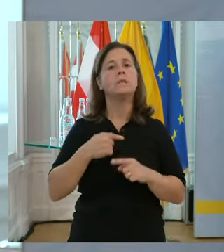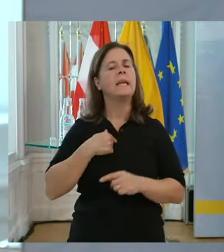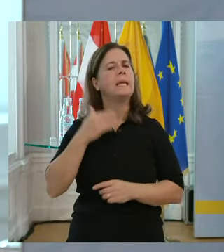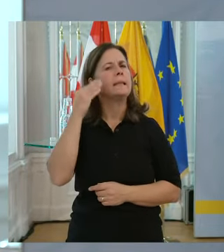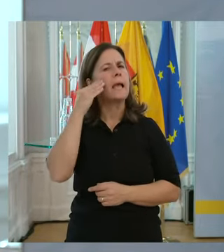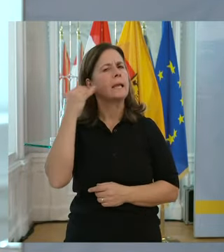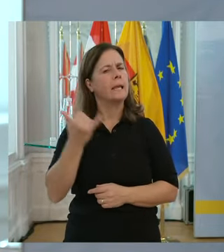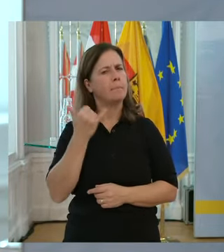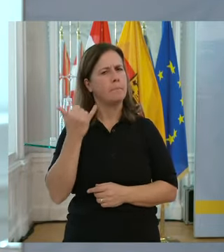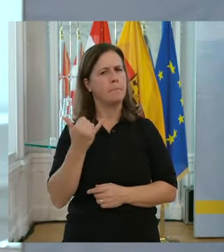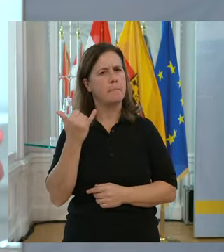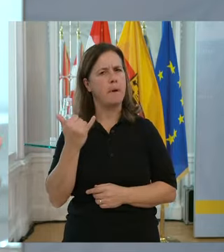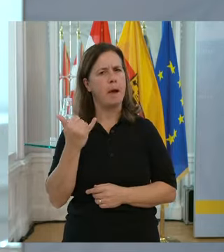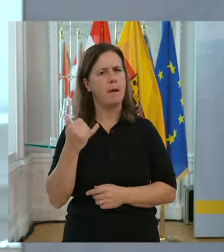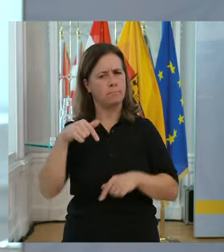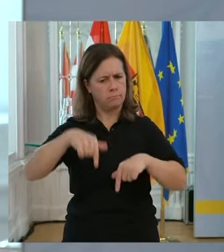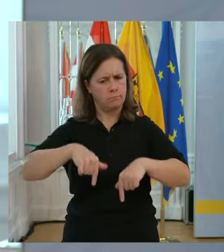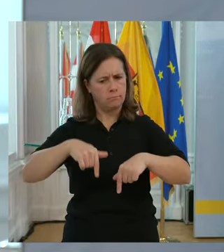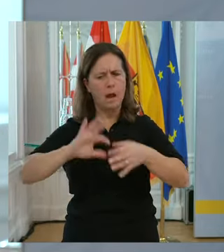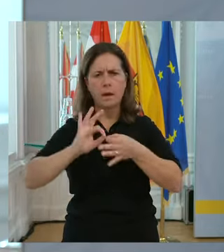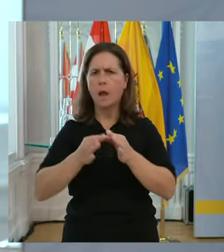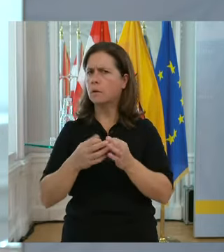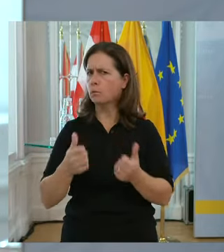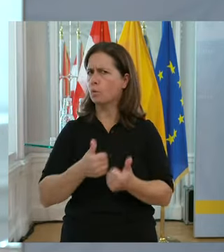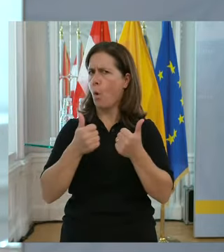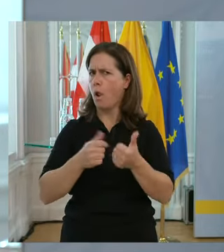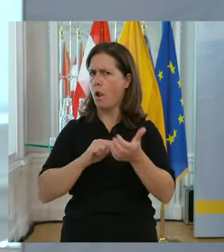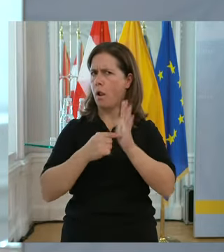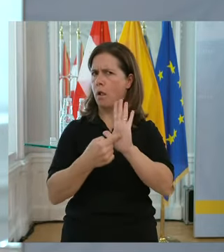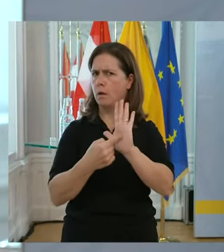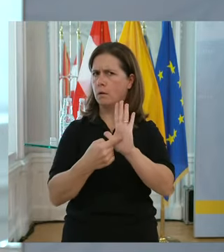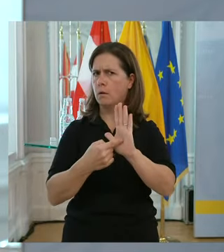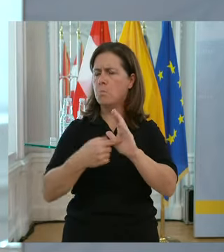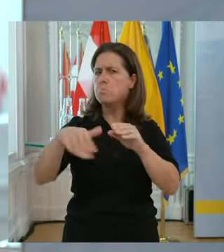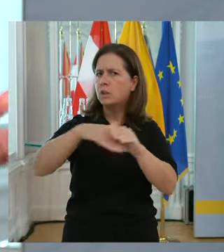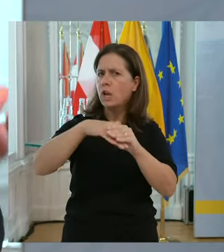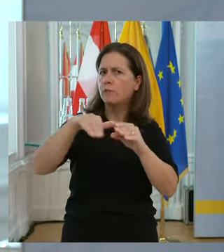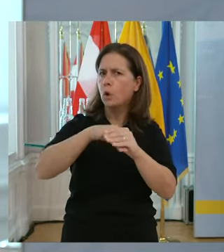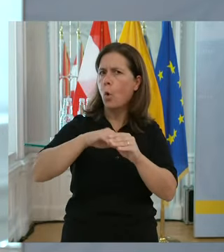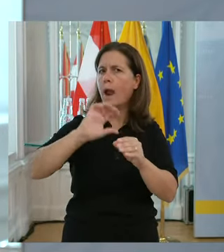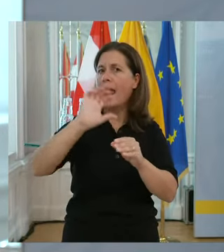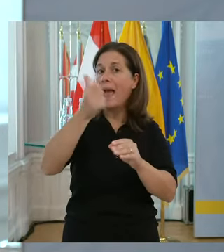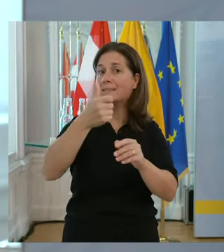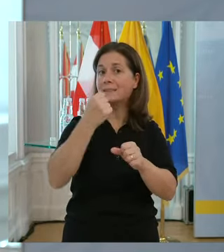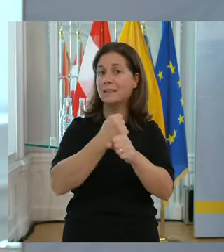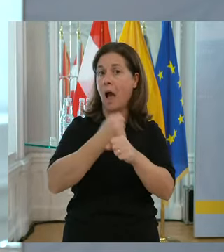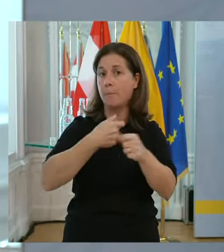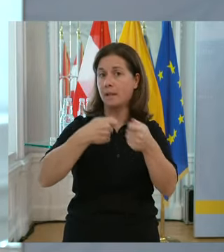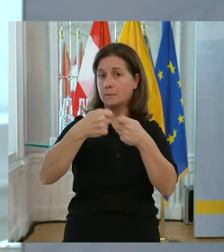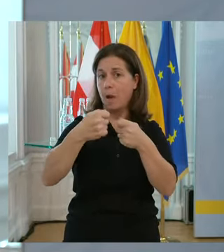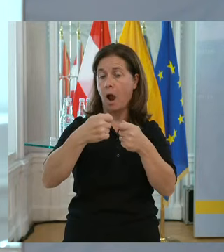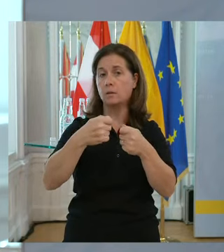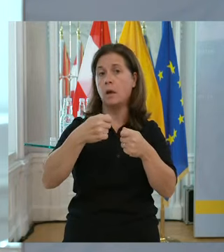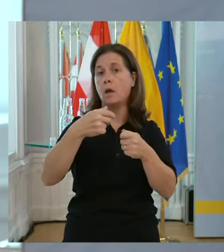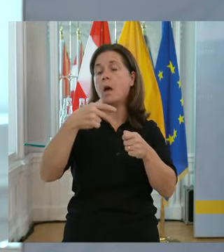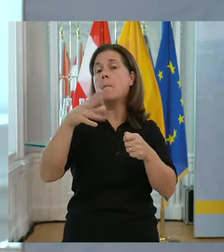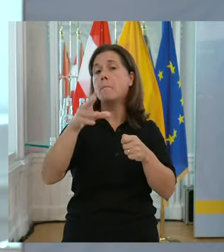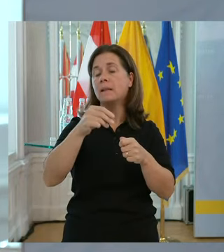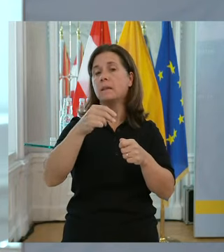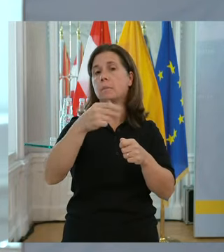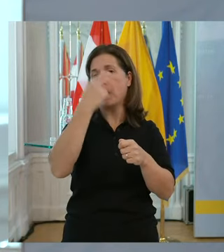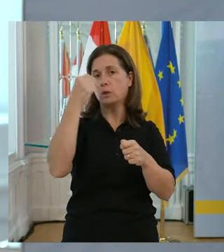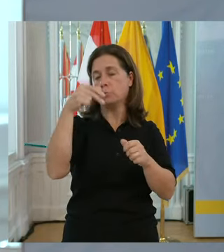immer, wir stehen in Kärnten ja super da, was die Beschäftigung am ersten Arbeitsmarkt von behinderten Personen